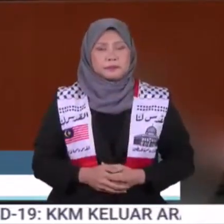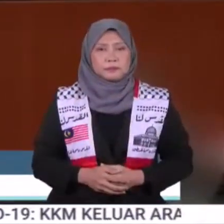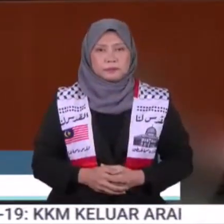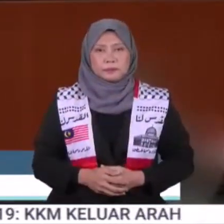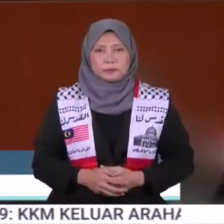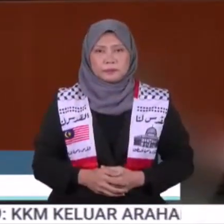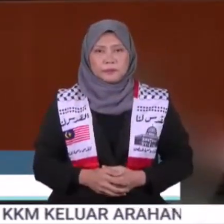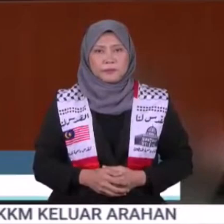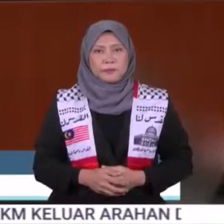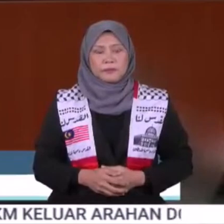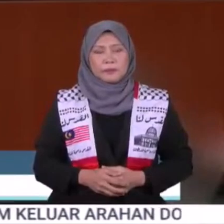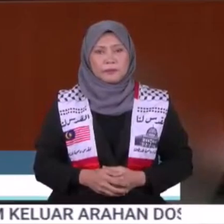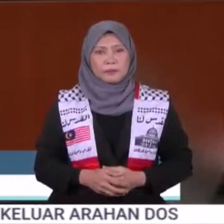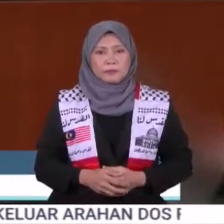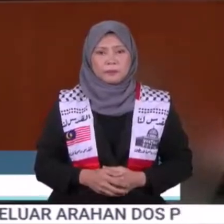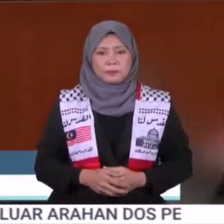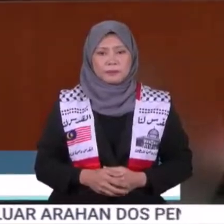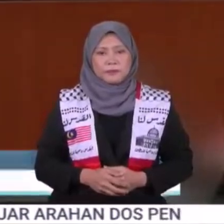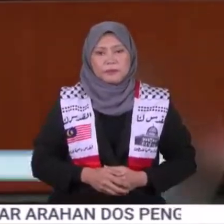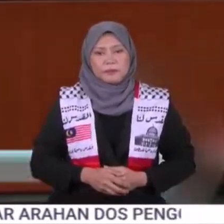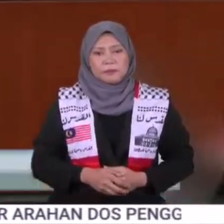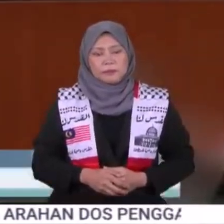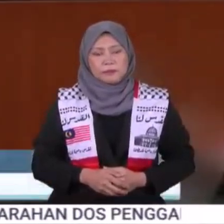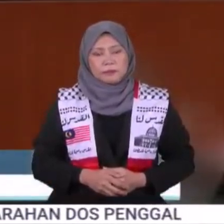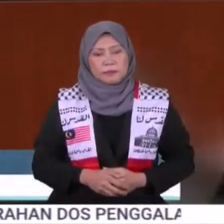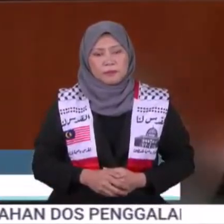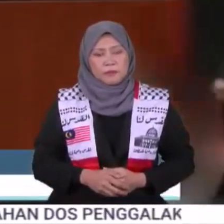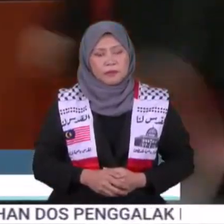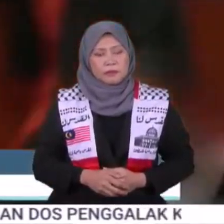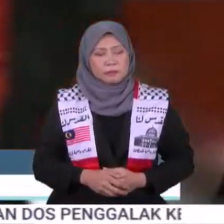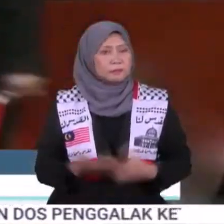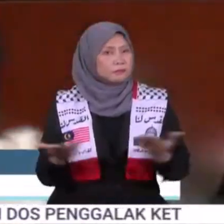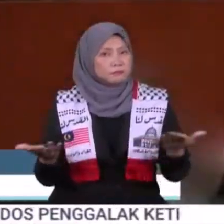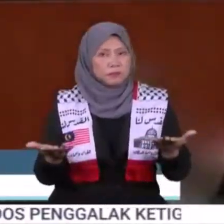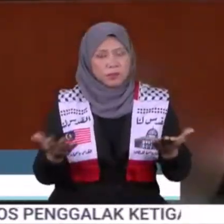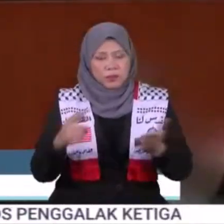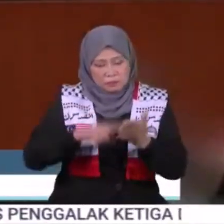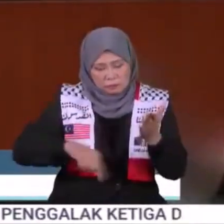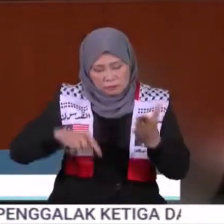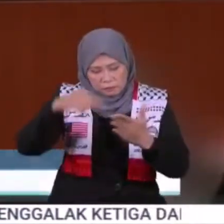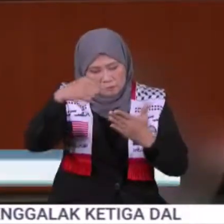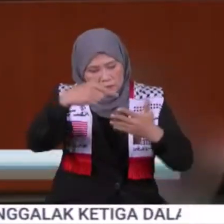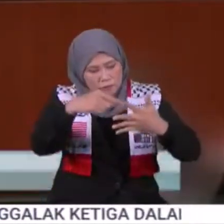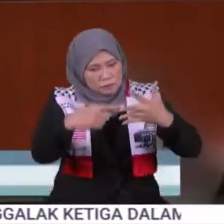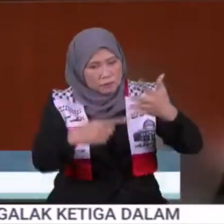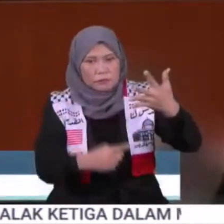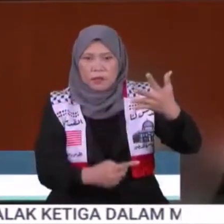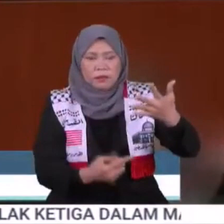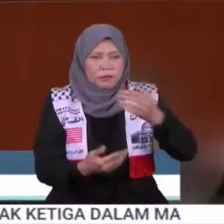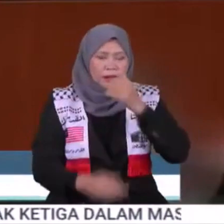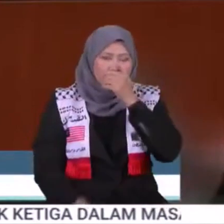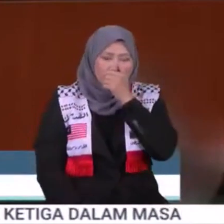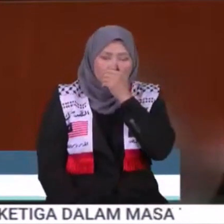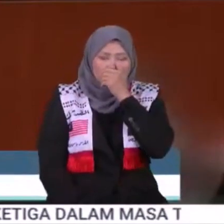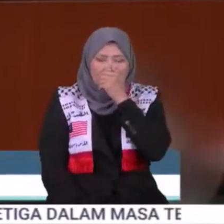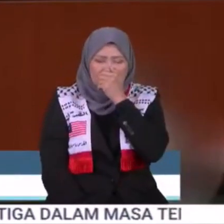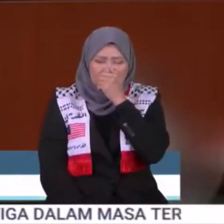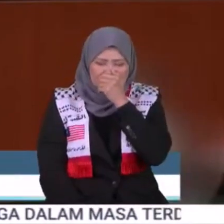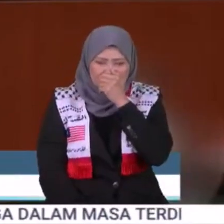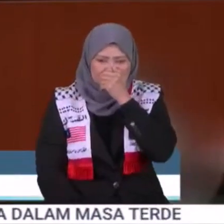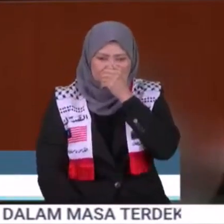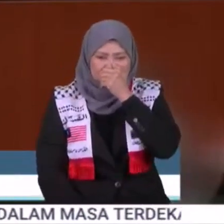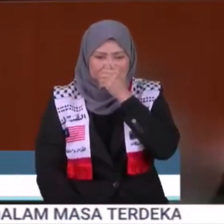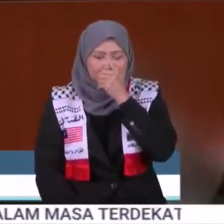automatik Apakah perkara-perkara utama yang menjadi isi kandungan pindan itu pertama hasrat kita adalah untuk